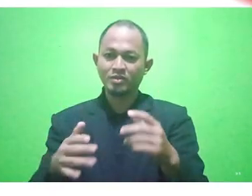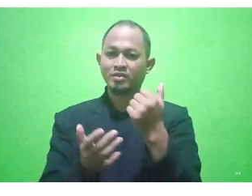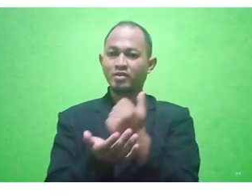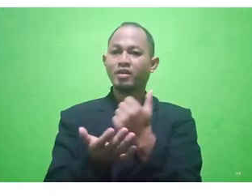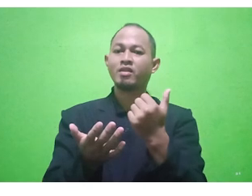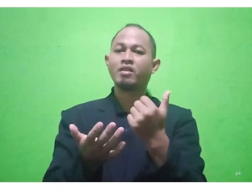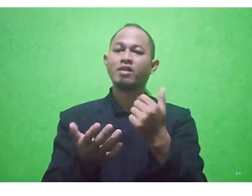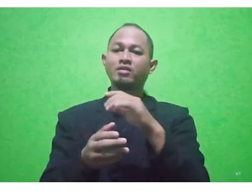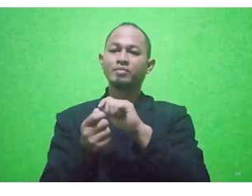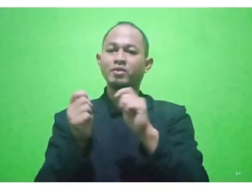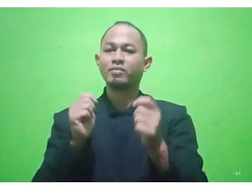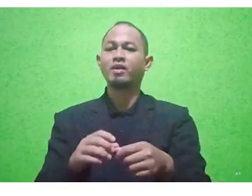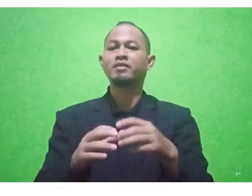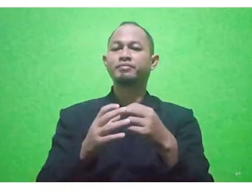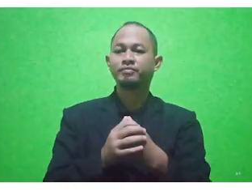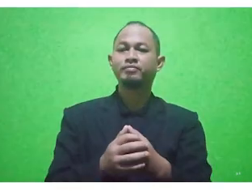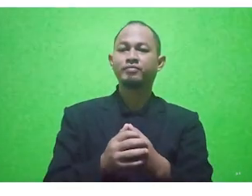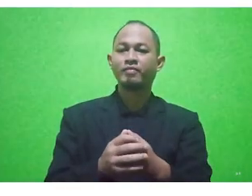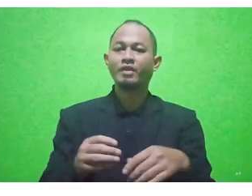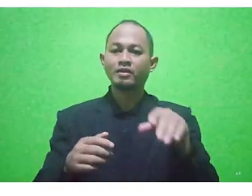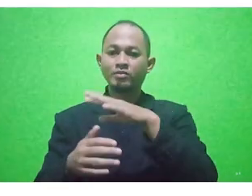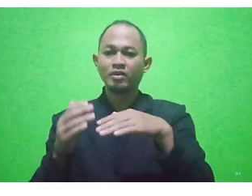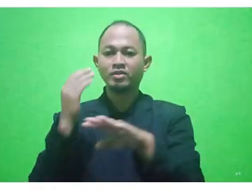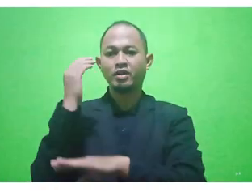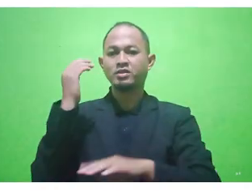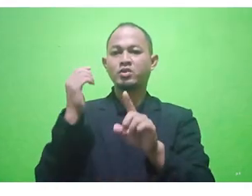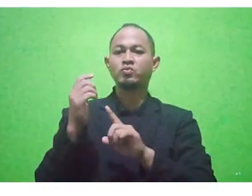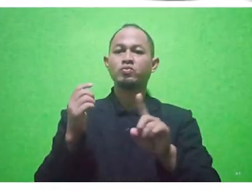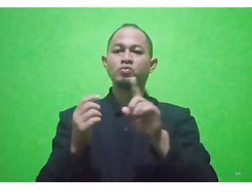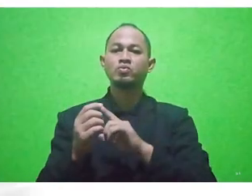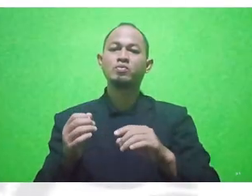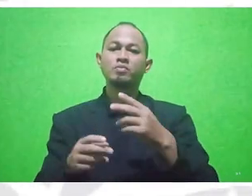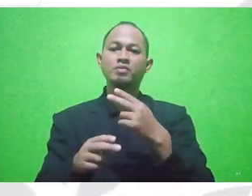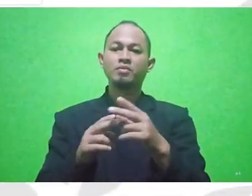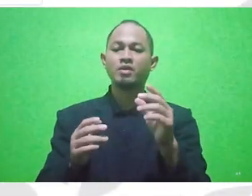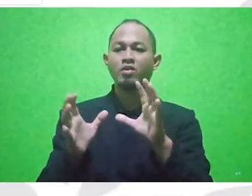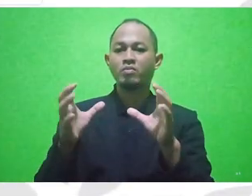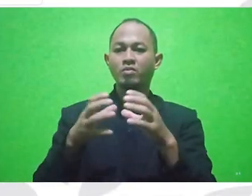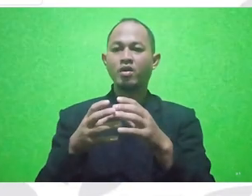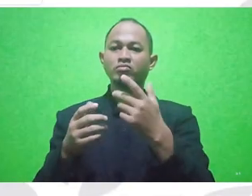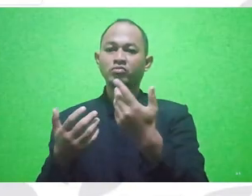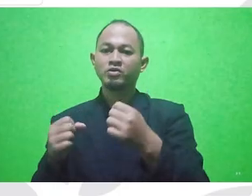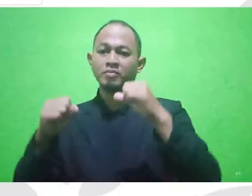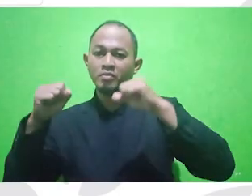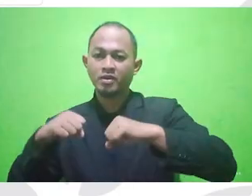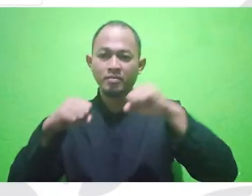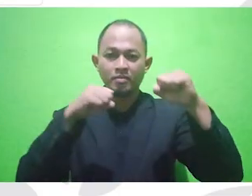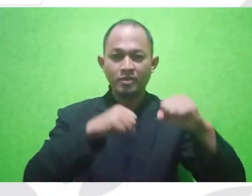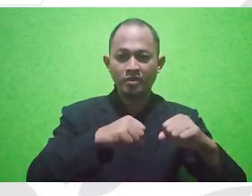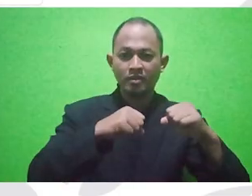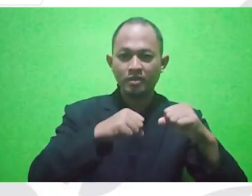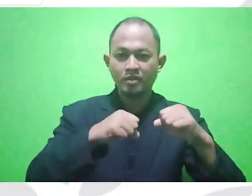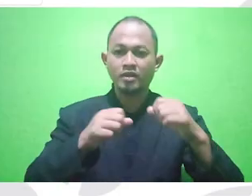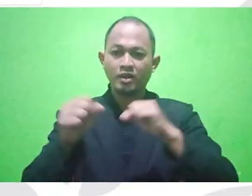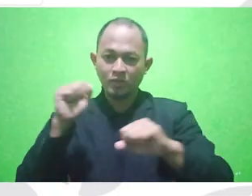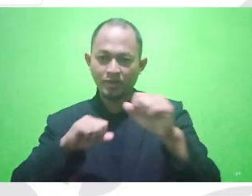tentang adaptasi dan mitigasi perubahan iklim berdasarkan panduan berikut bersama kelompok. 1. Sepakati jenis aksi iklim